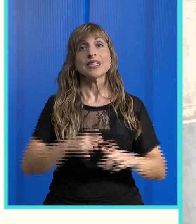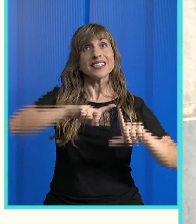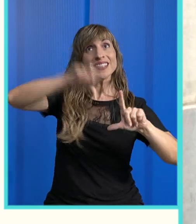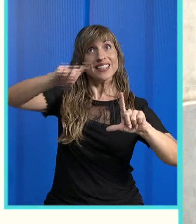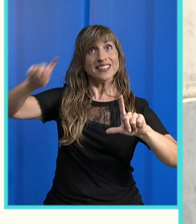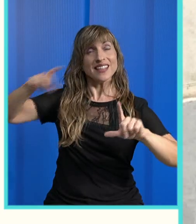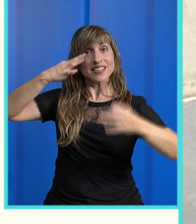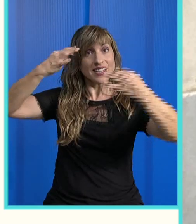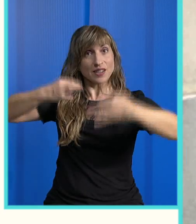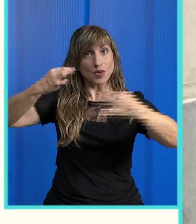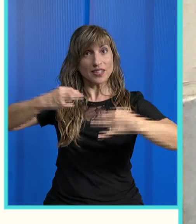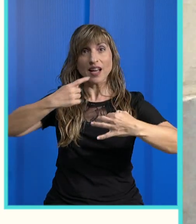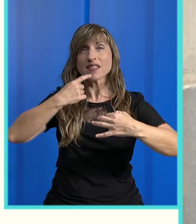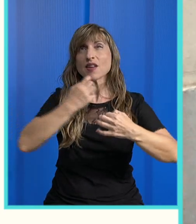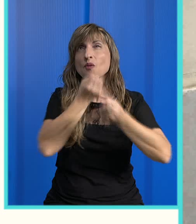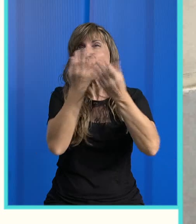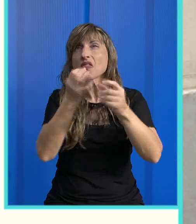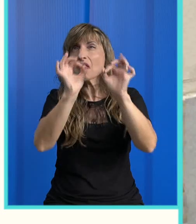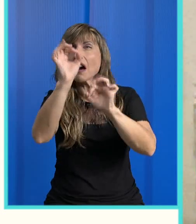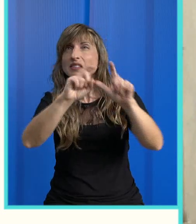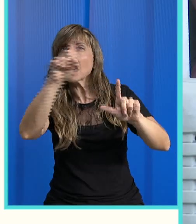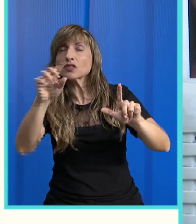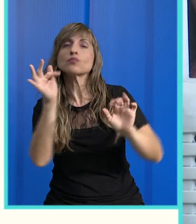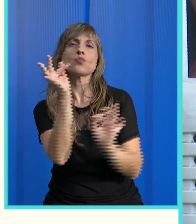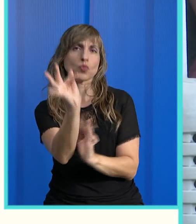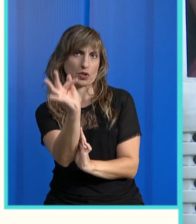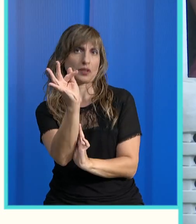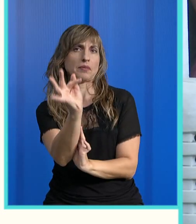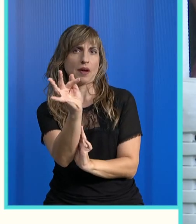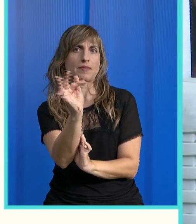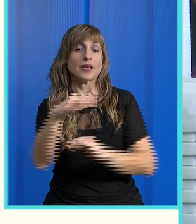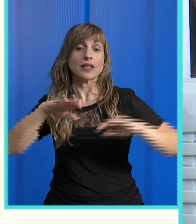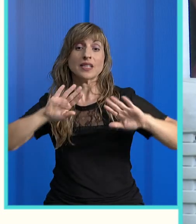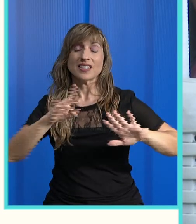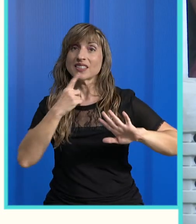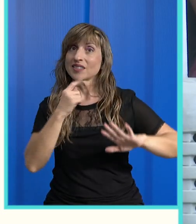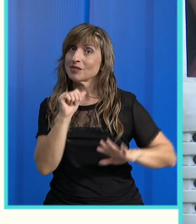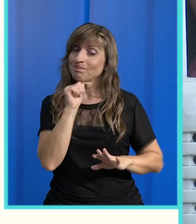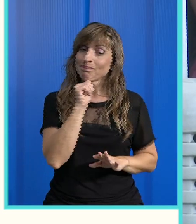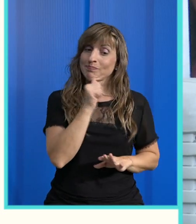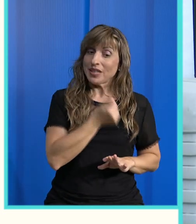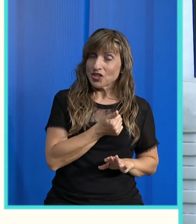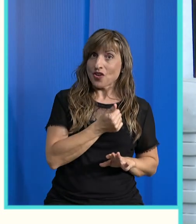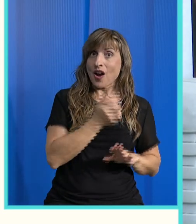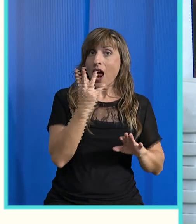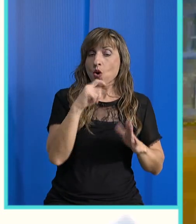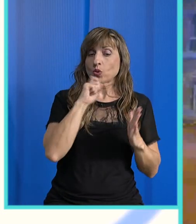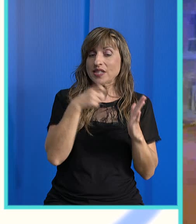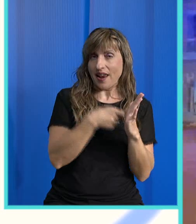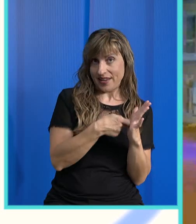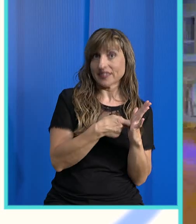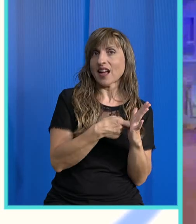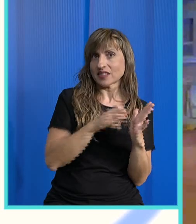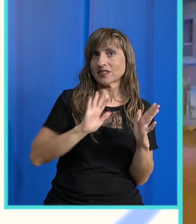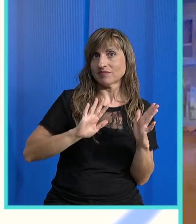consellera afirma que les dades són raonablement positives alerta però de l'empitjorament en determinat tipus de delictes. Per